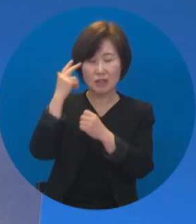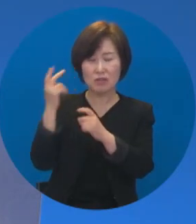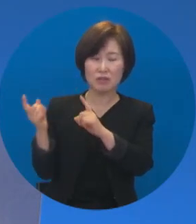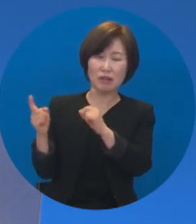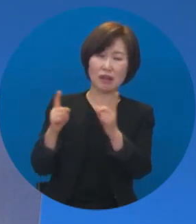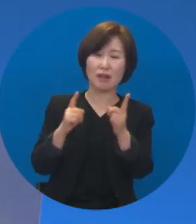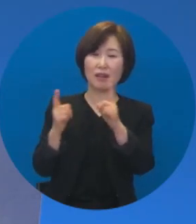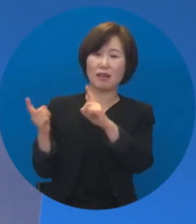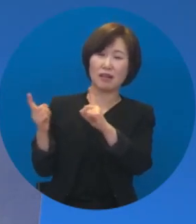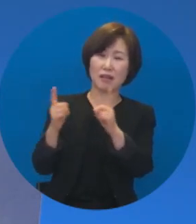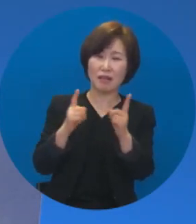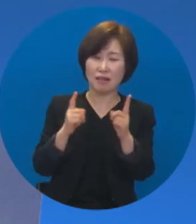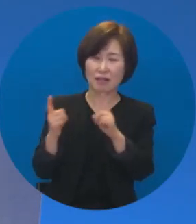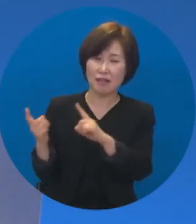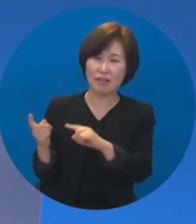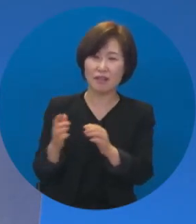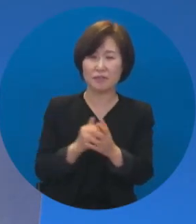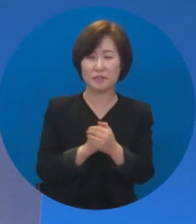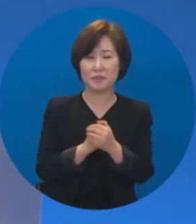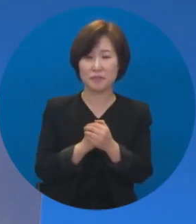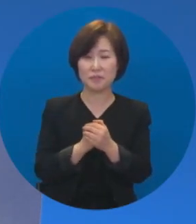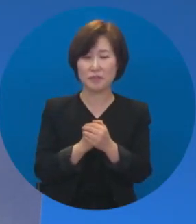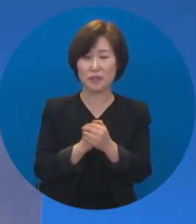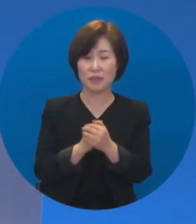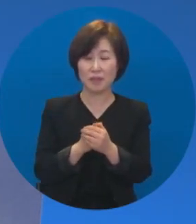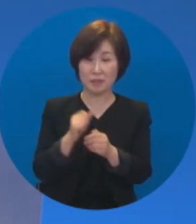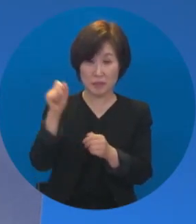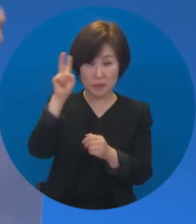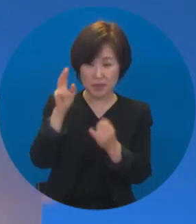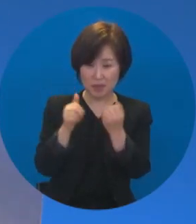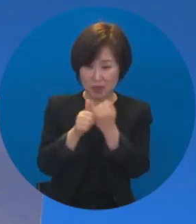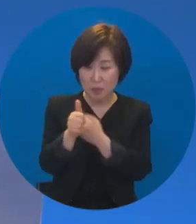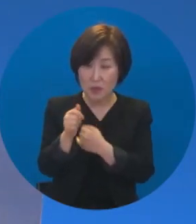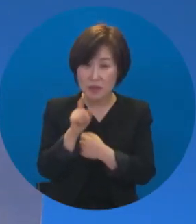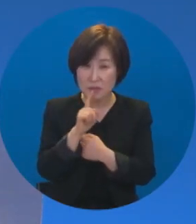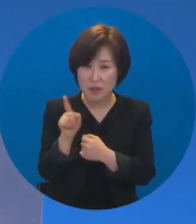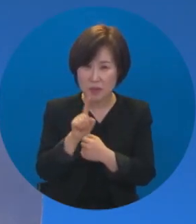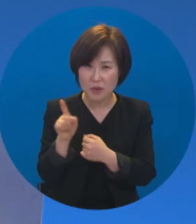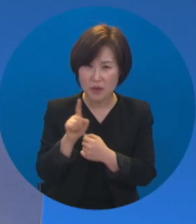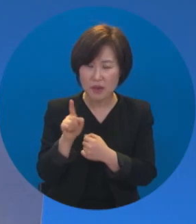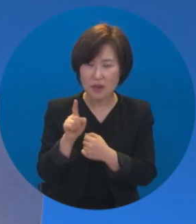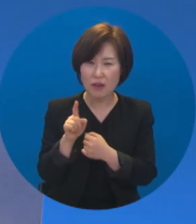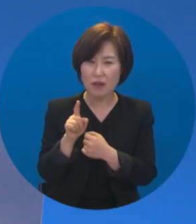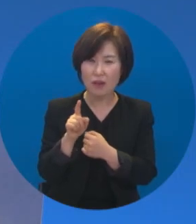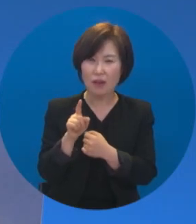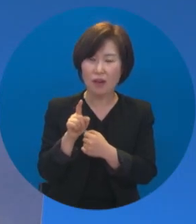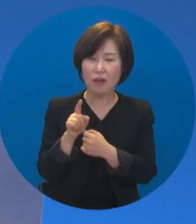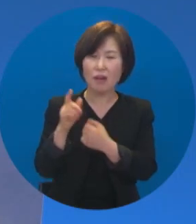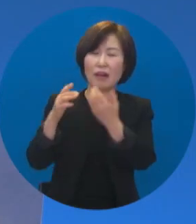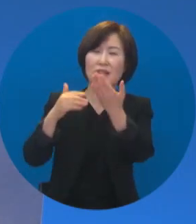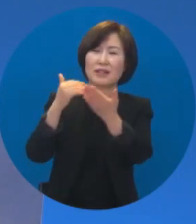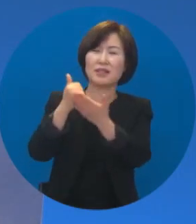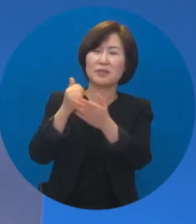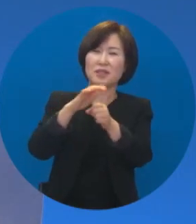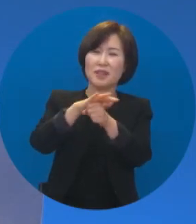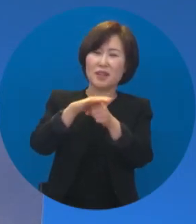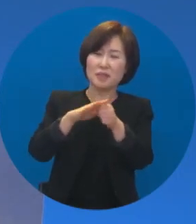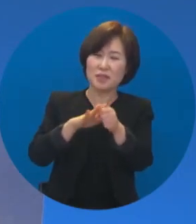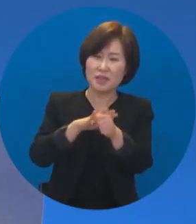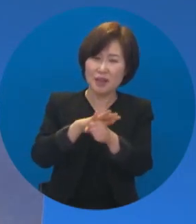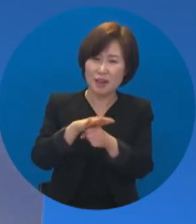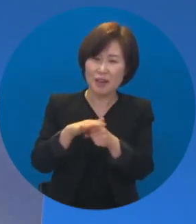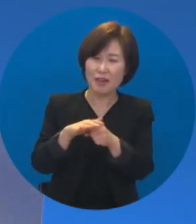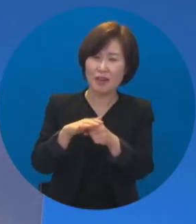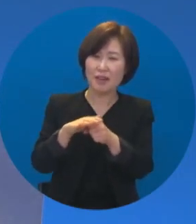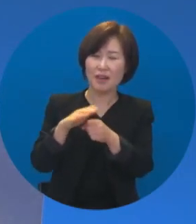나거든요. 하나님 찬양합니다. 그리고 다시 손을 내리고 하나님 사랑합니다. 그렇게 하고